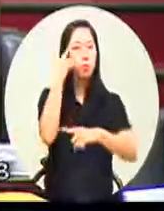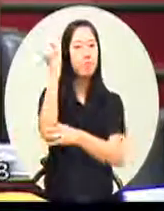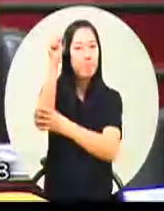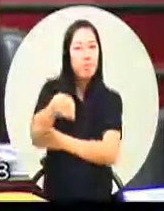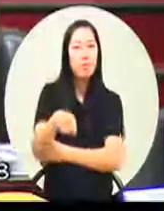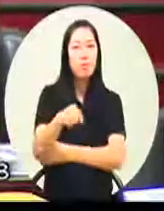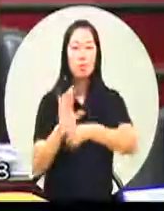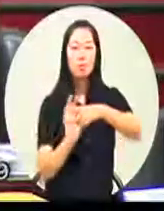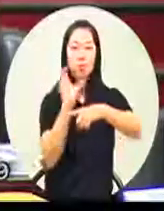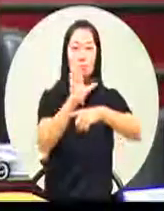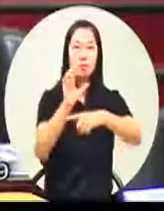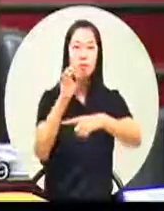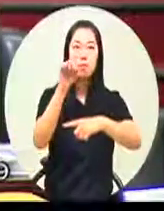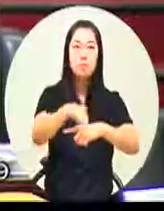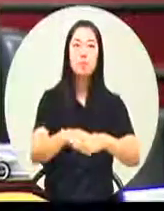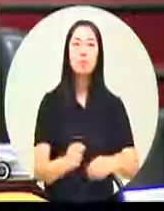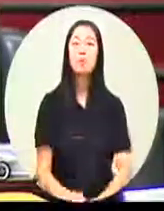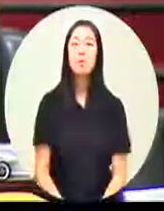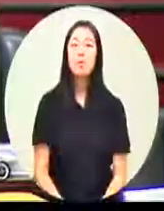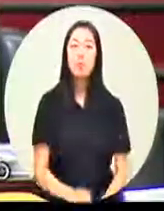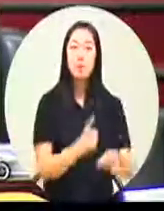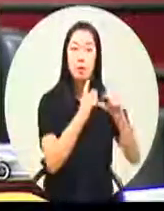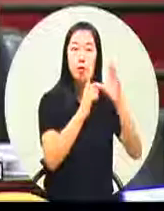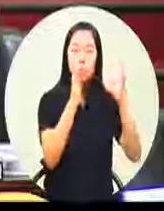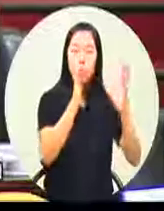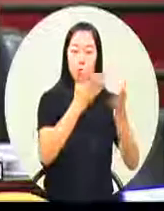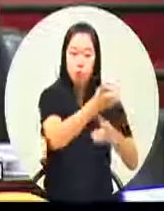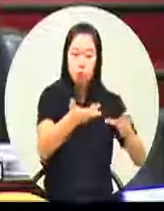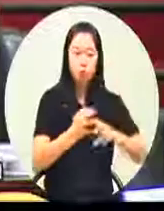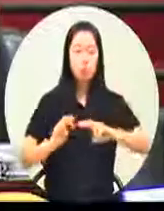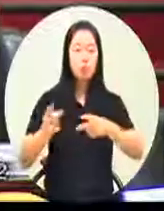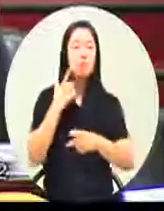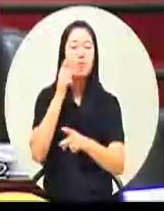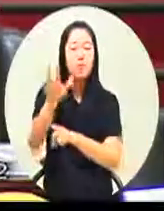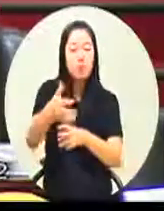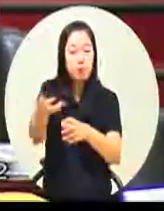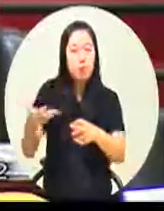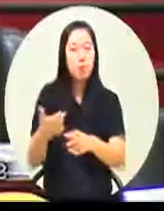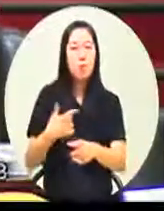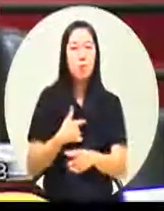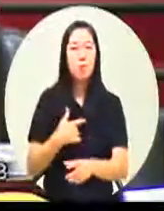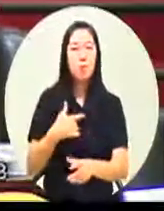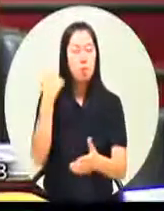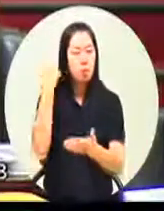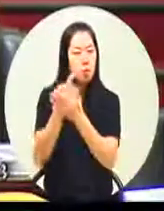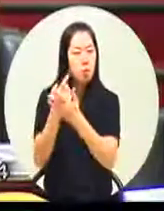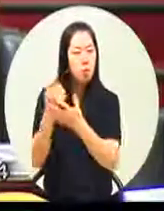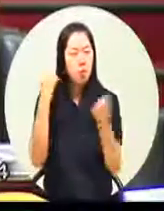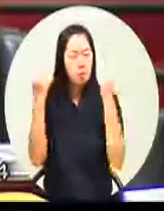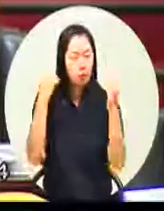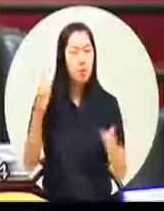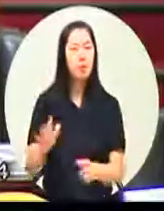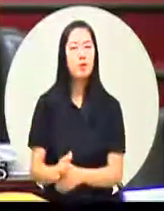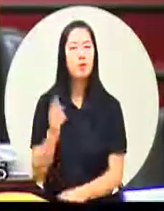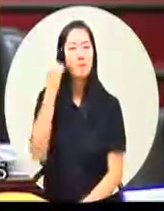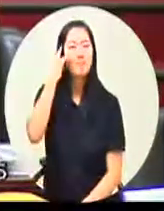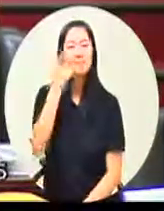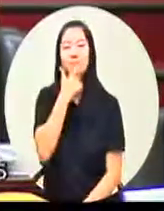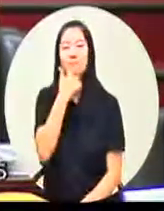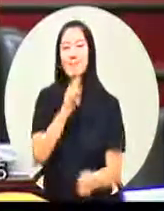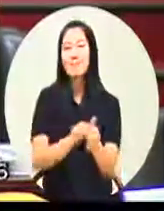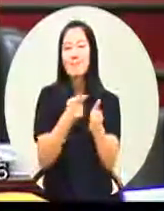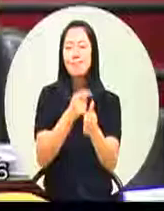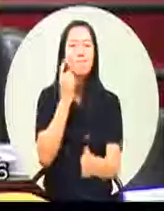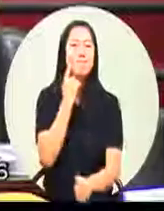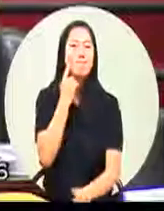把出生户改成美浓户。每次听到我就更加每一次的觉得很讽刺，我